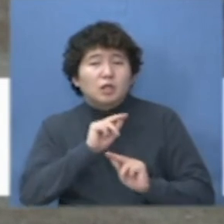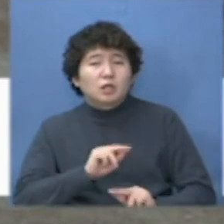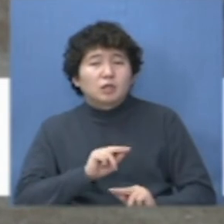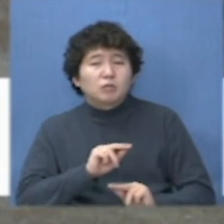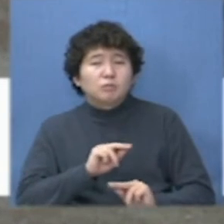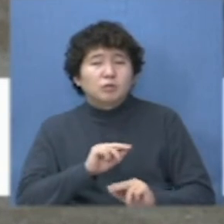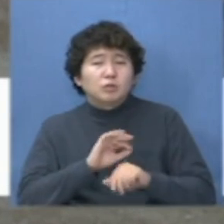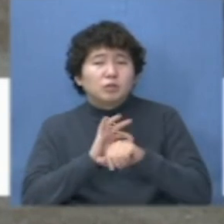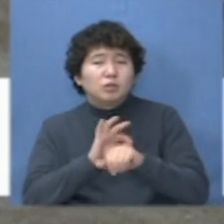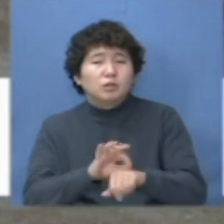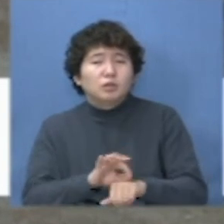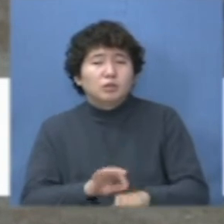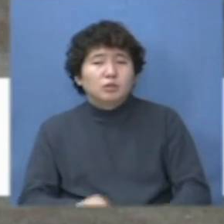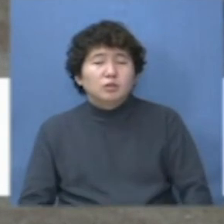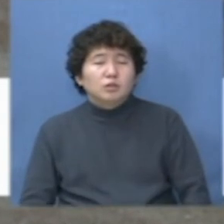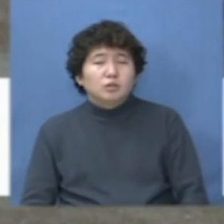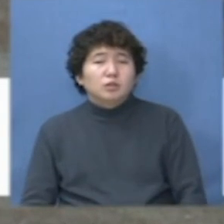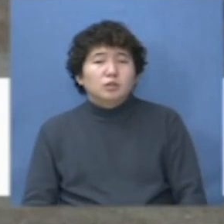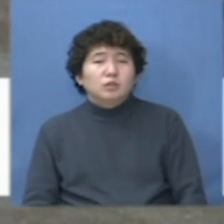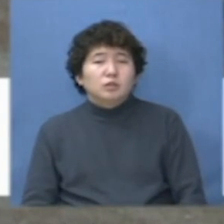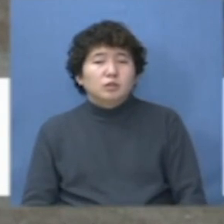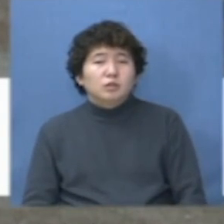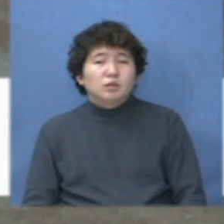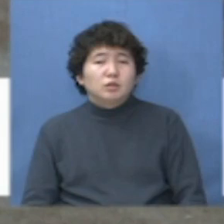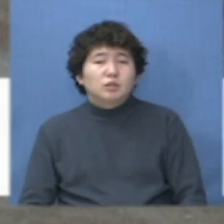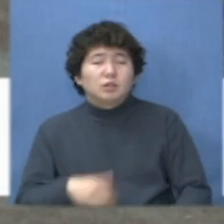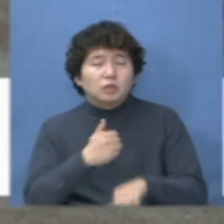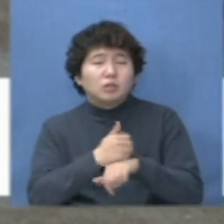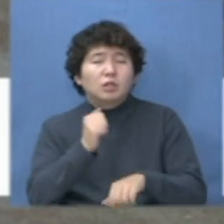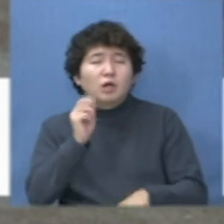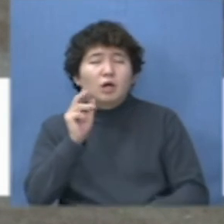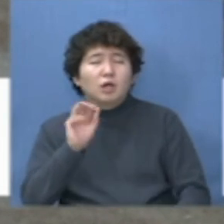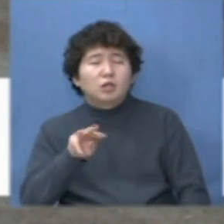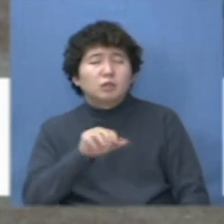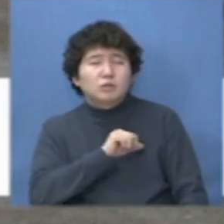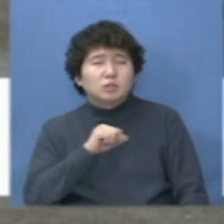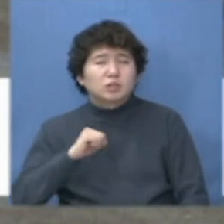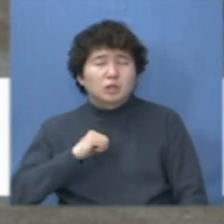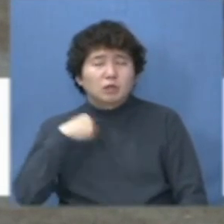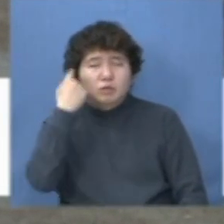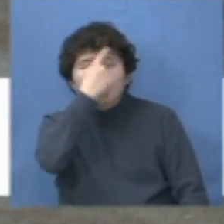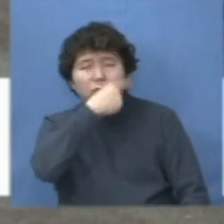Жағдай облыс әкімінің жеке бақылауында. Аяулым Смағұлова, Евгений Шетников, Алтай ақпарат.